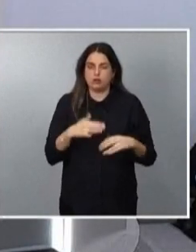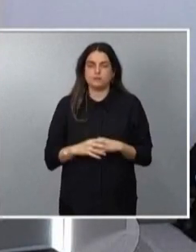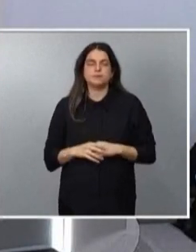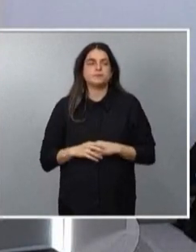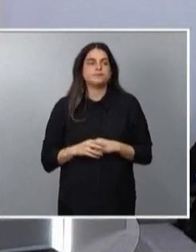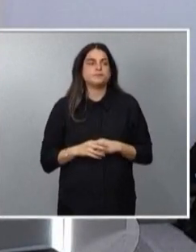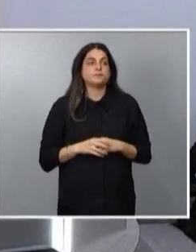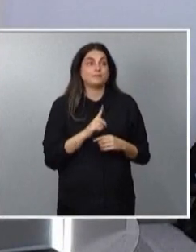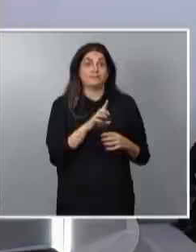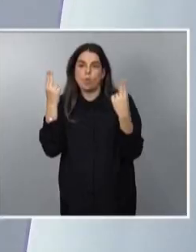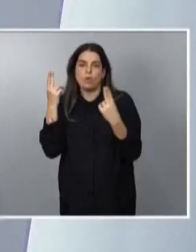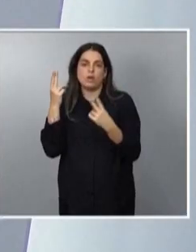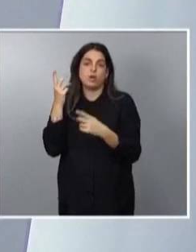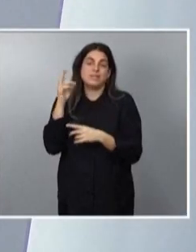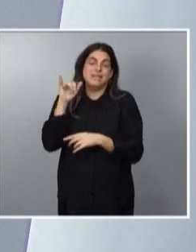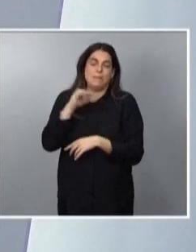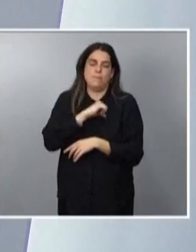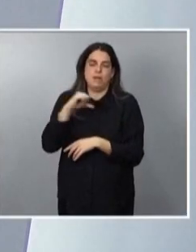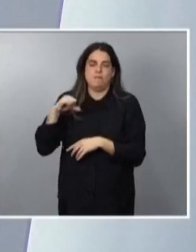választási listákon.